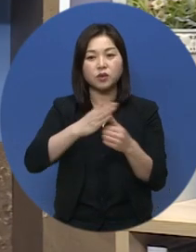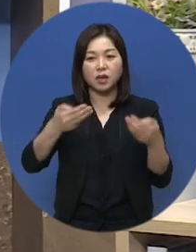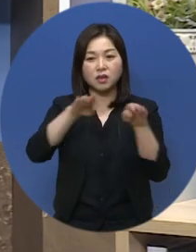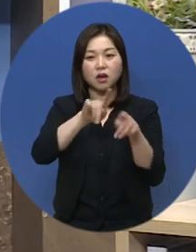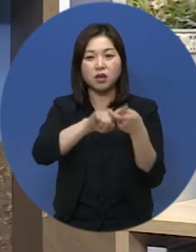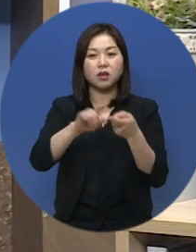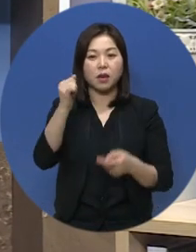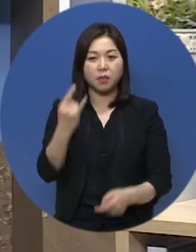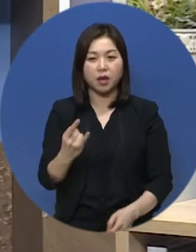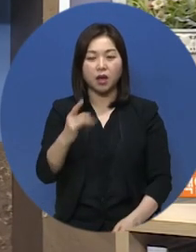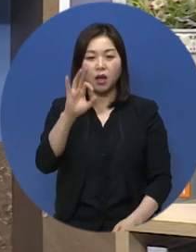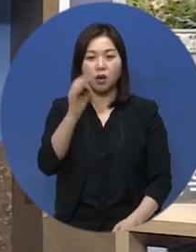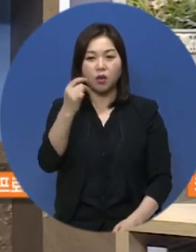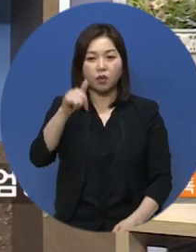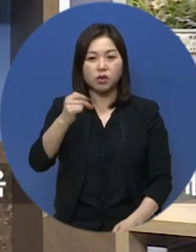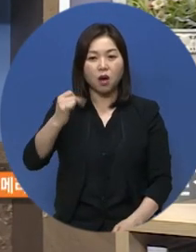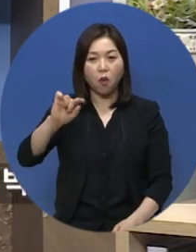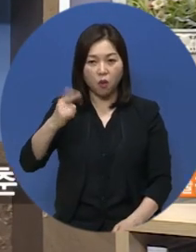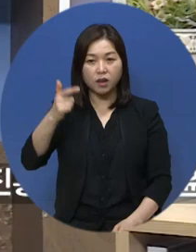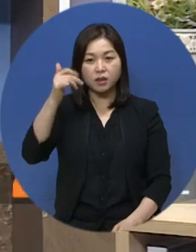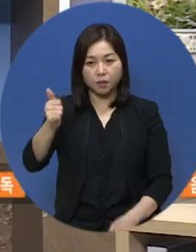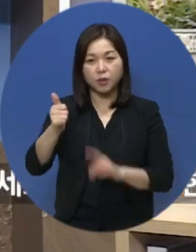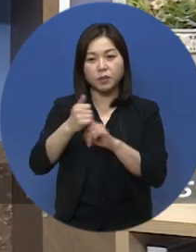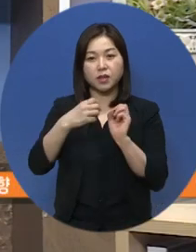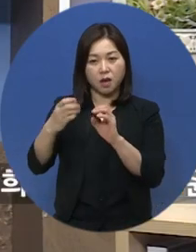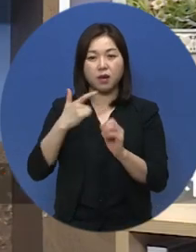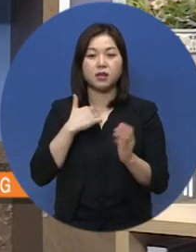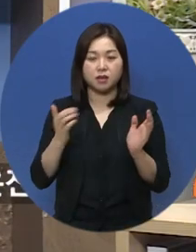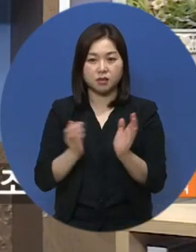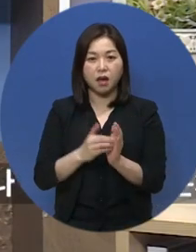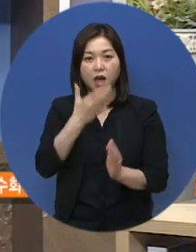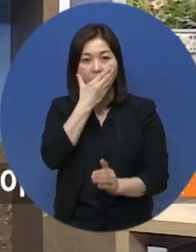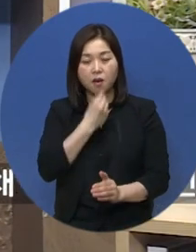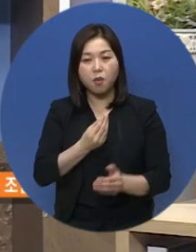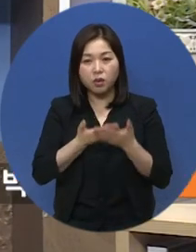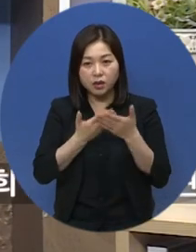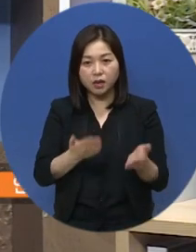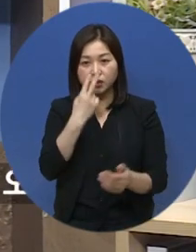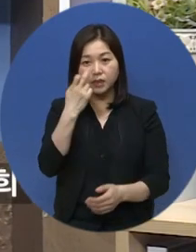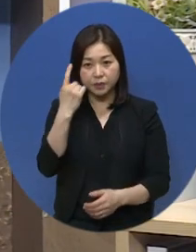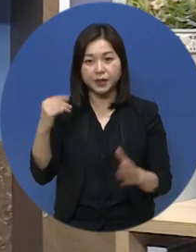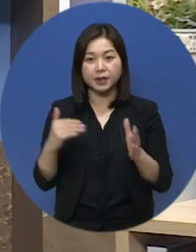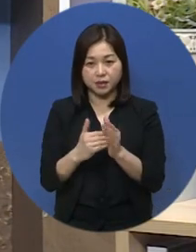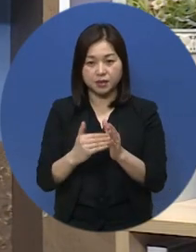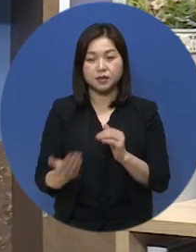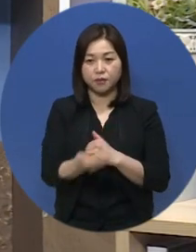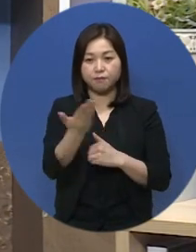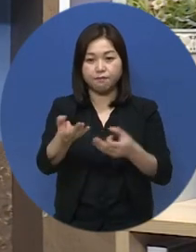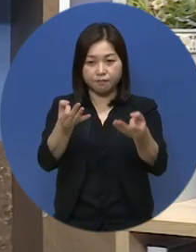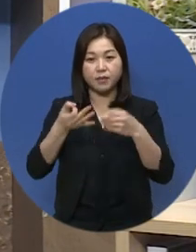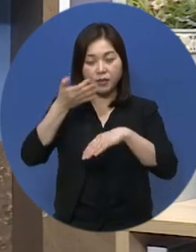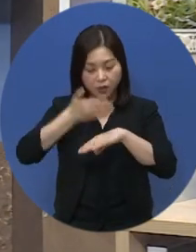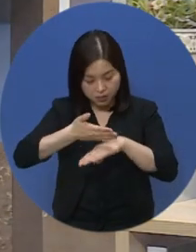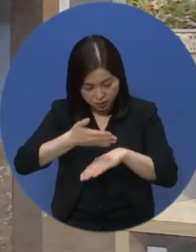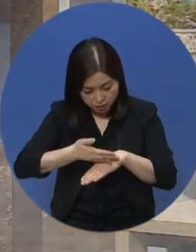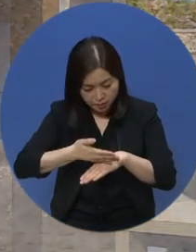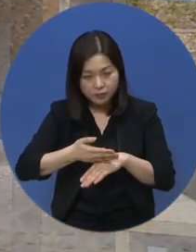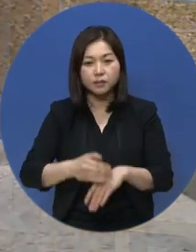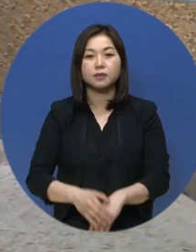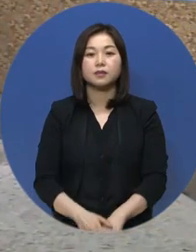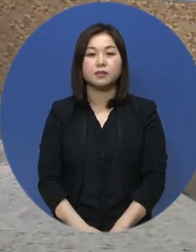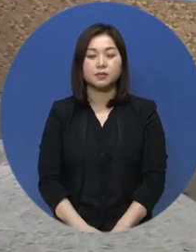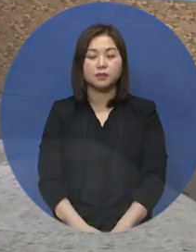한국지역아동센터연합회 옥경원 대표님과 함께했습니다. 행복나눔지킴이 오늘은 여기까지입니다. 시청해주신 여러분 고맙습니다.